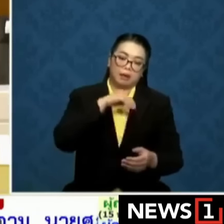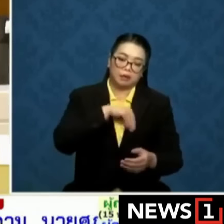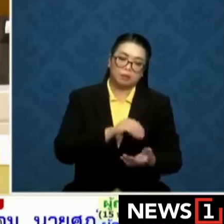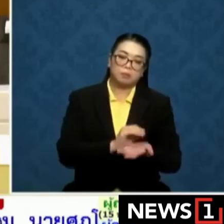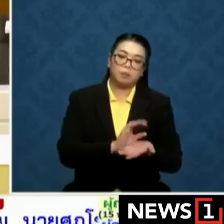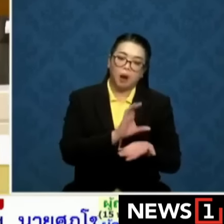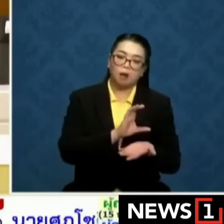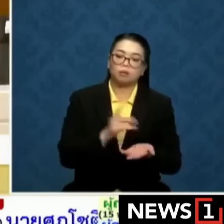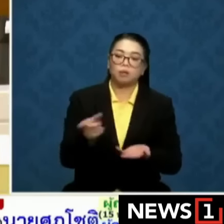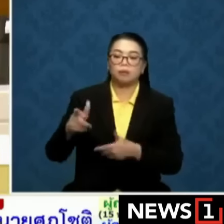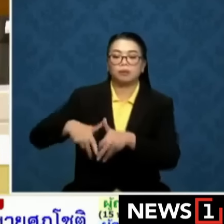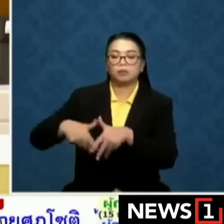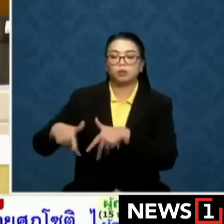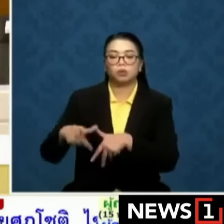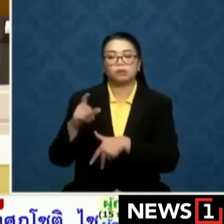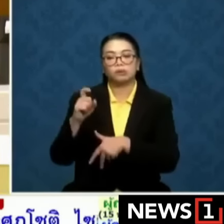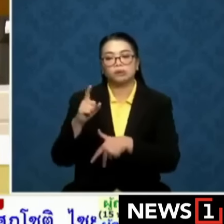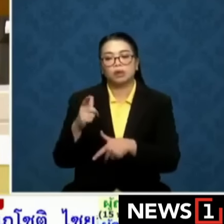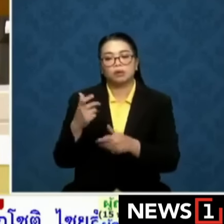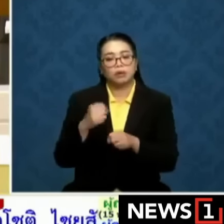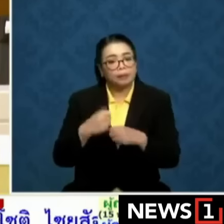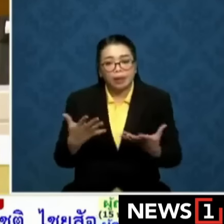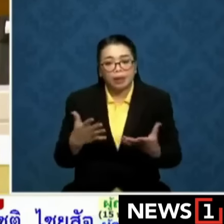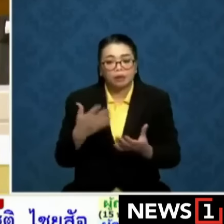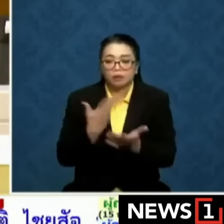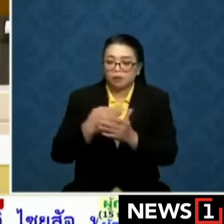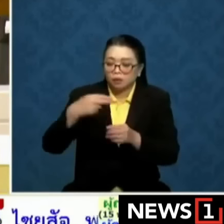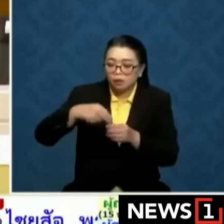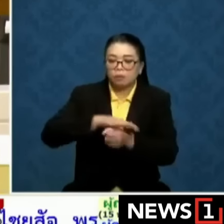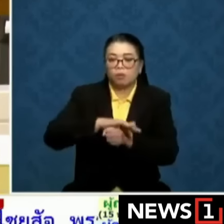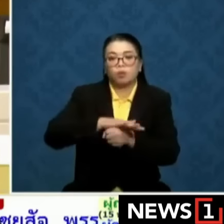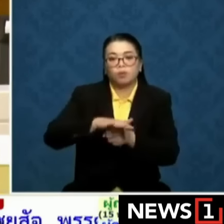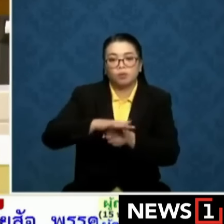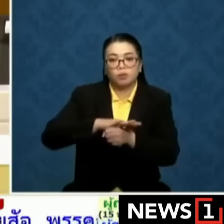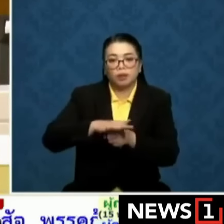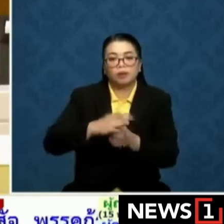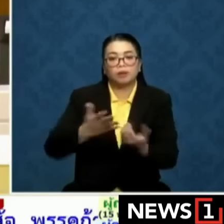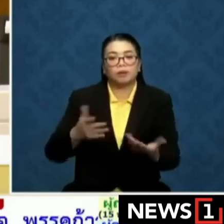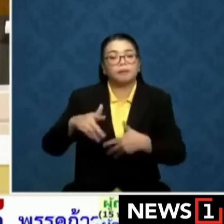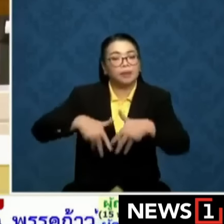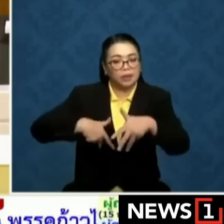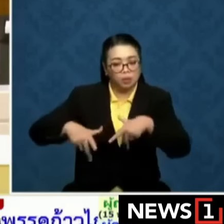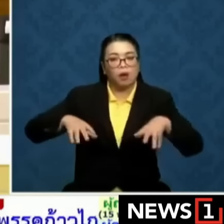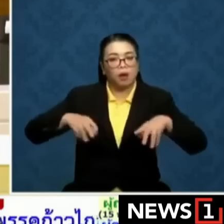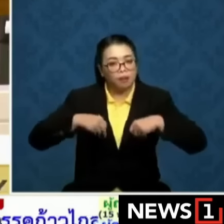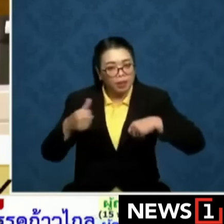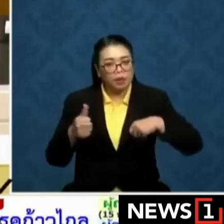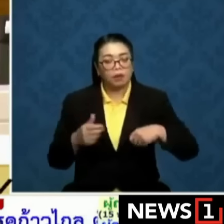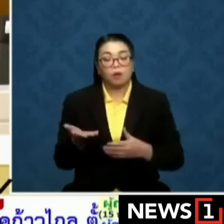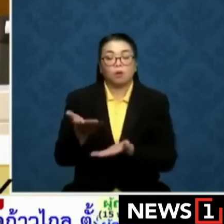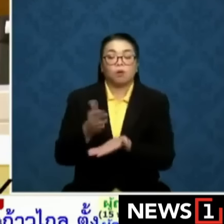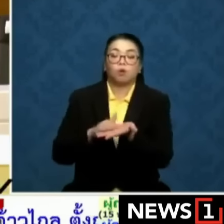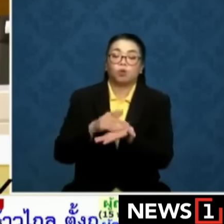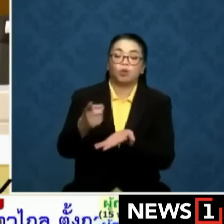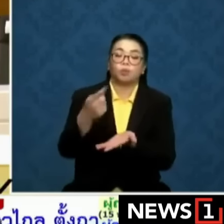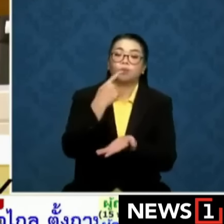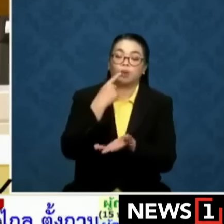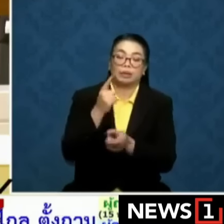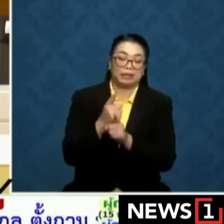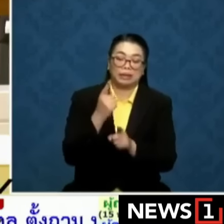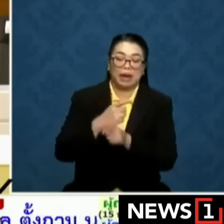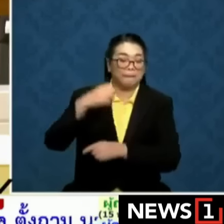บับนี้เข้าสภาก็ขอให้ช่วยกันผ่านด้วยขอดูรายละเอียดก่อนได้ไหมอ่ะคุณสุภโชคถามต่อเรื่องของค่าไฟแ